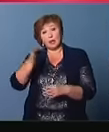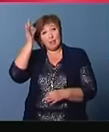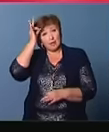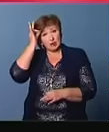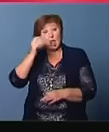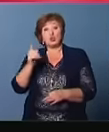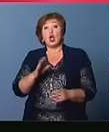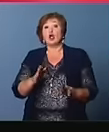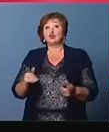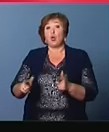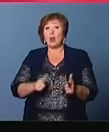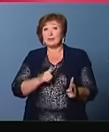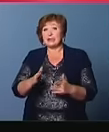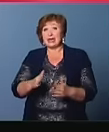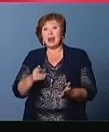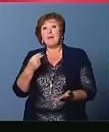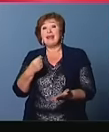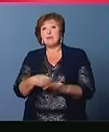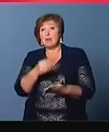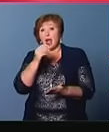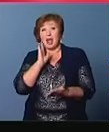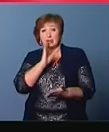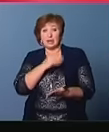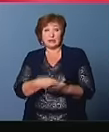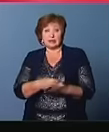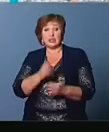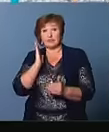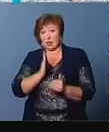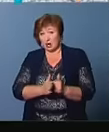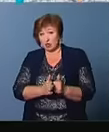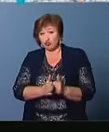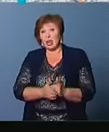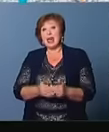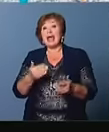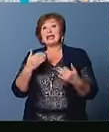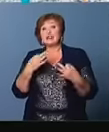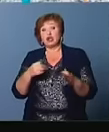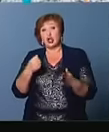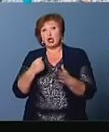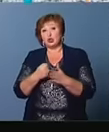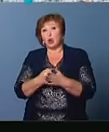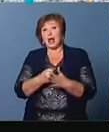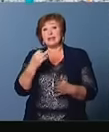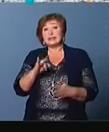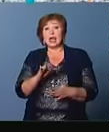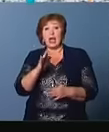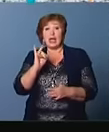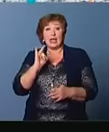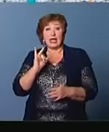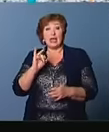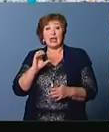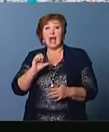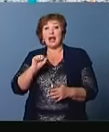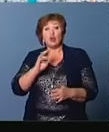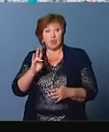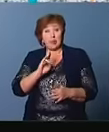на единовременную выплату из средств материнского капитала заканчивается. До завершения кампании остался ровно месяц. Принимать заявления будут только